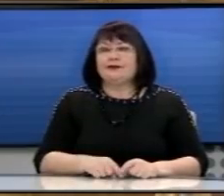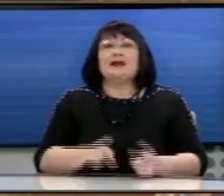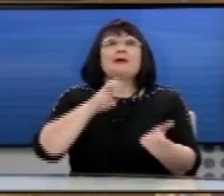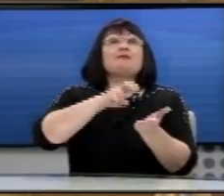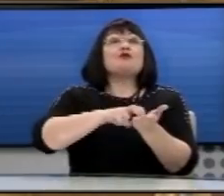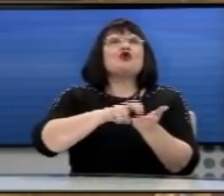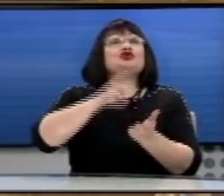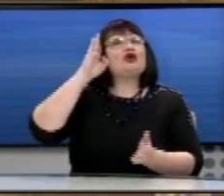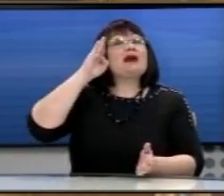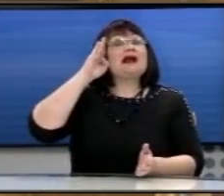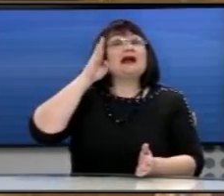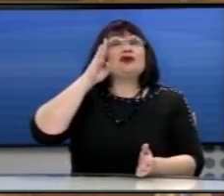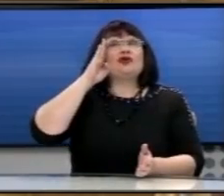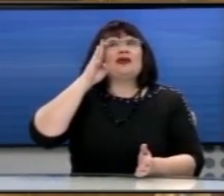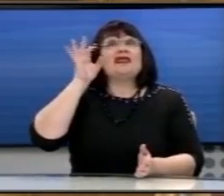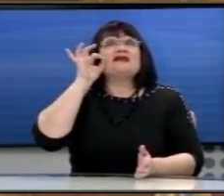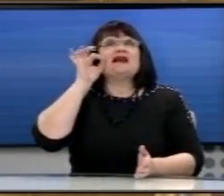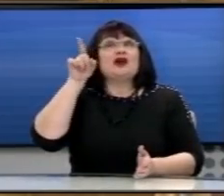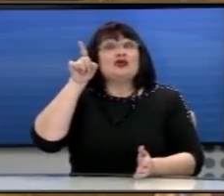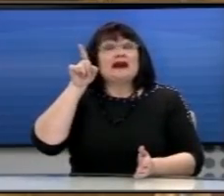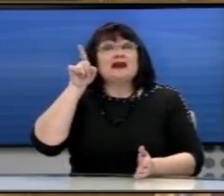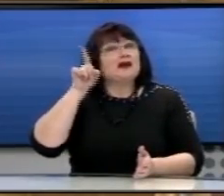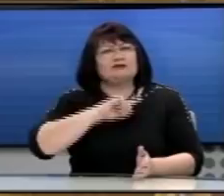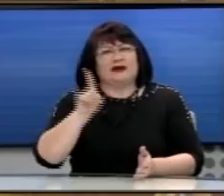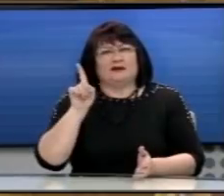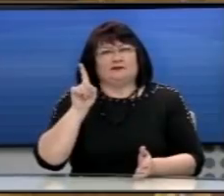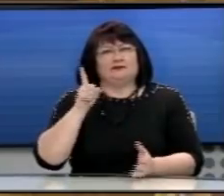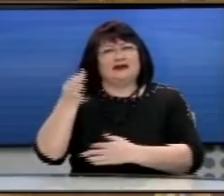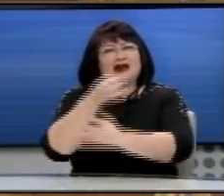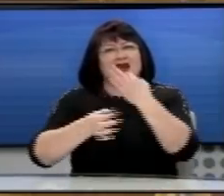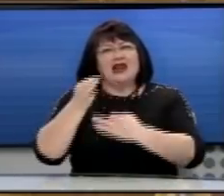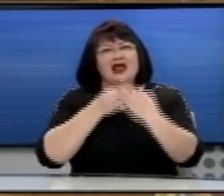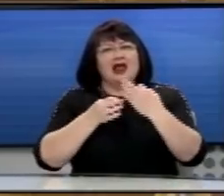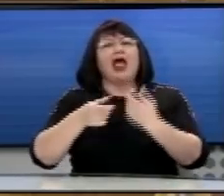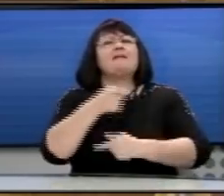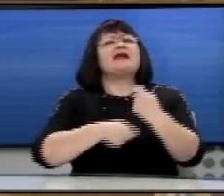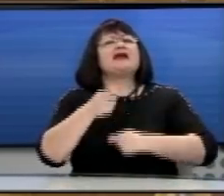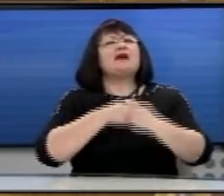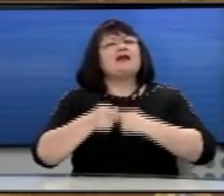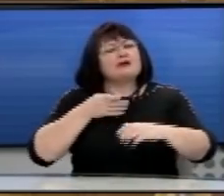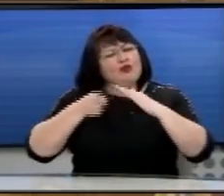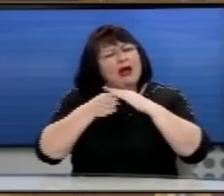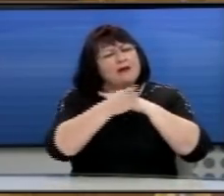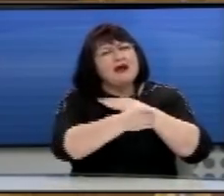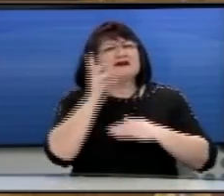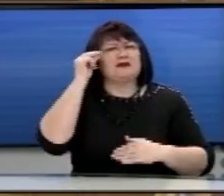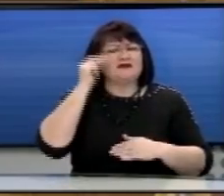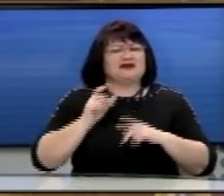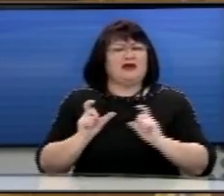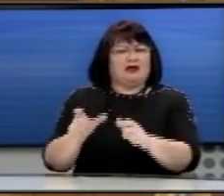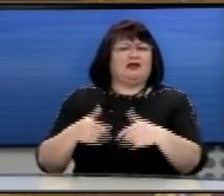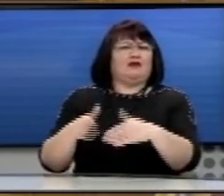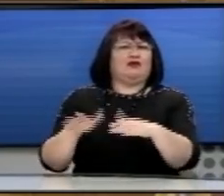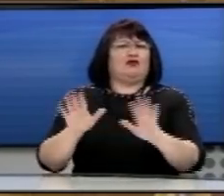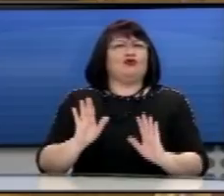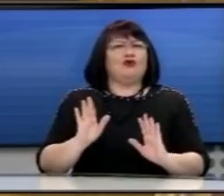στη Θεσσαλονίκη. Διώξτε από τα ιδρύματα τα διάφορα μεγαλοστελέχη των επιχειρήσεων. Απομακρύνετε από